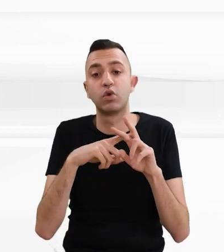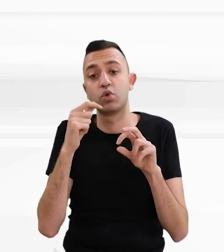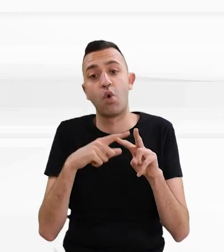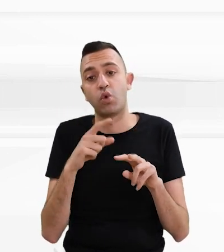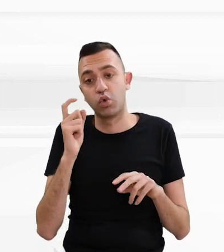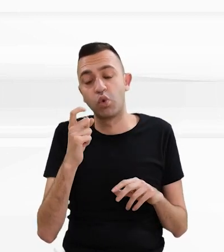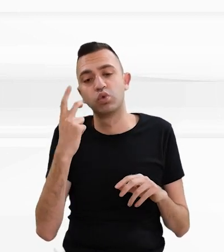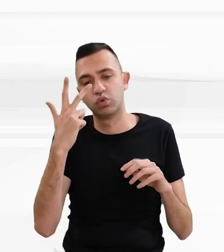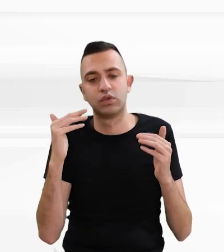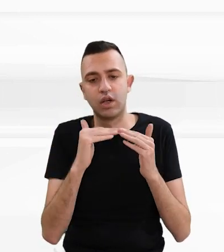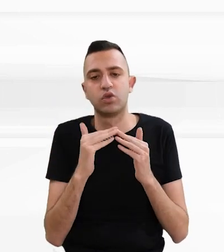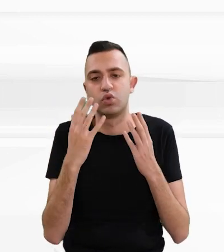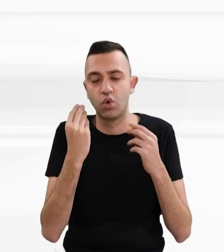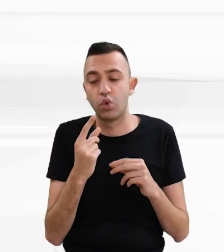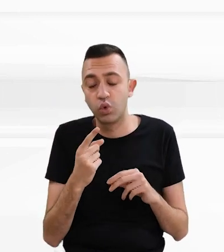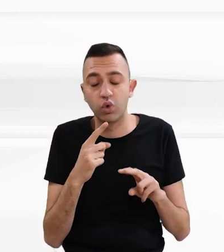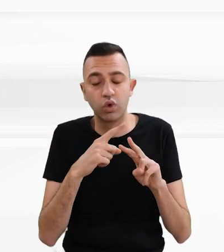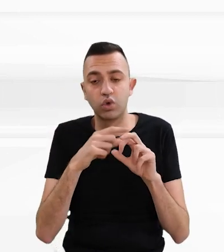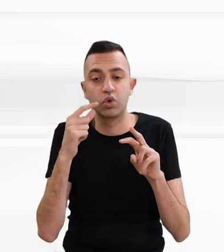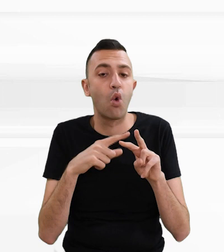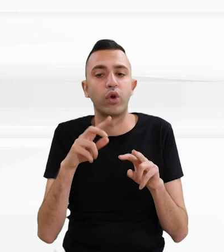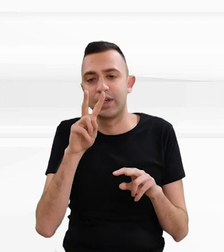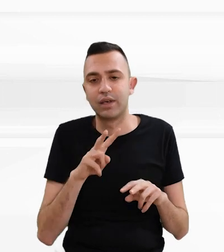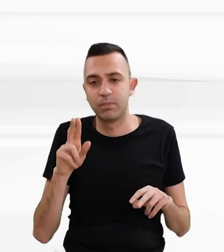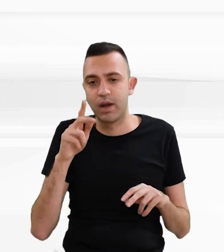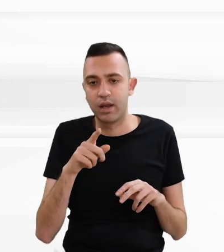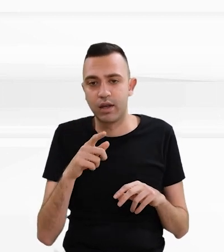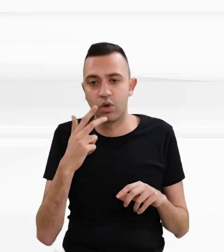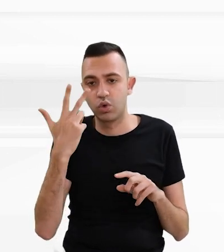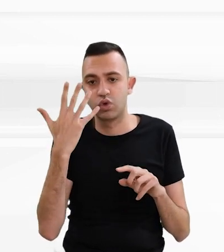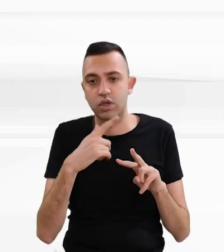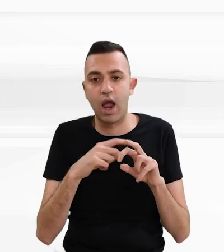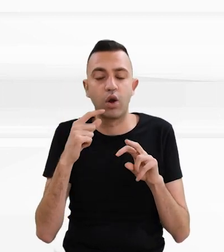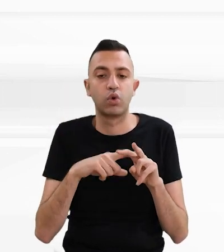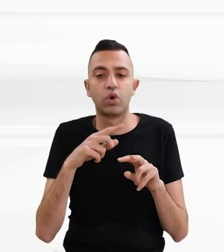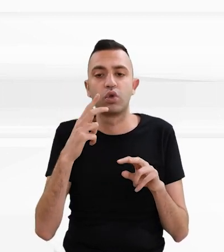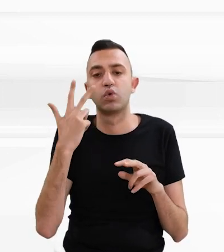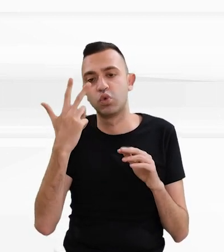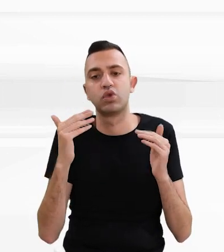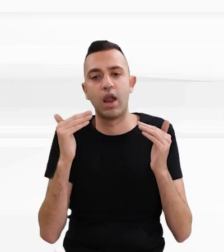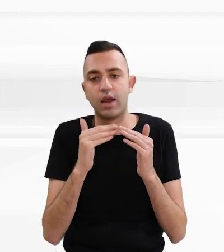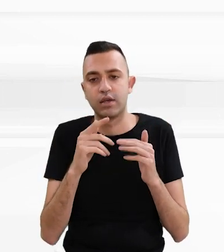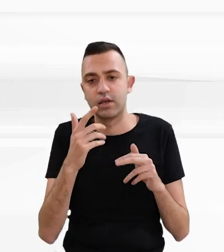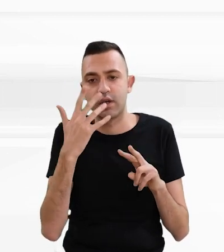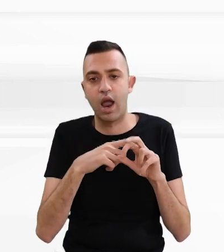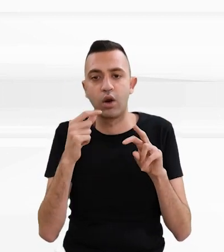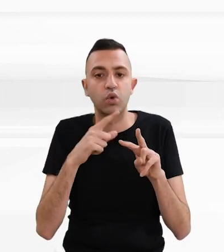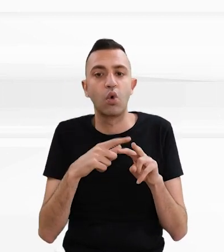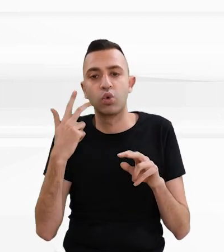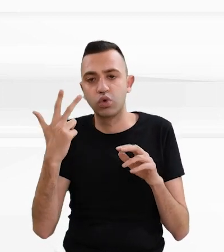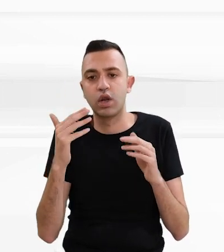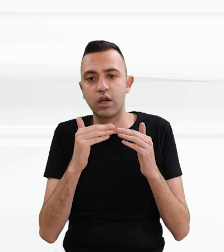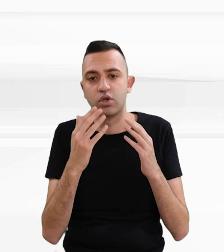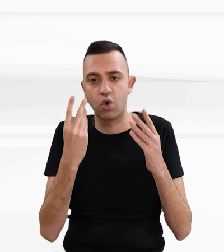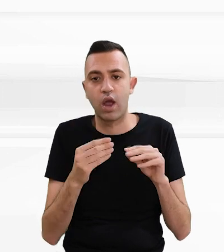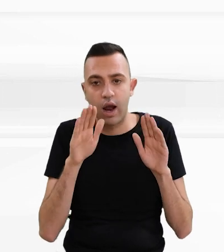93 eşit oldu karekök 27/3 karekökü çeşit karekök 3 karekökü olarak